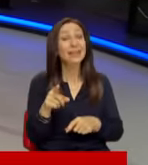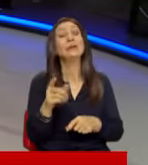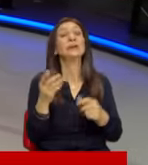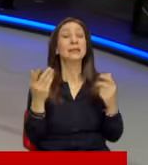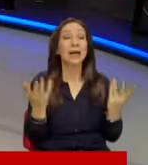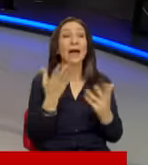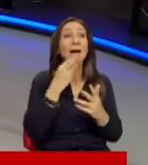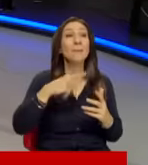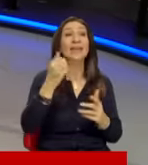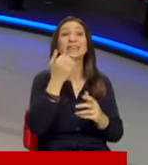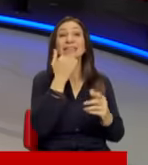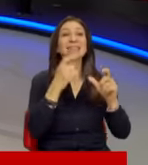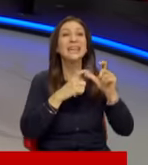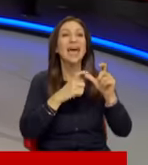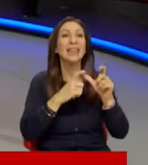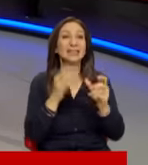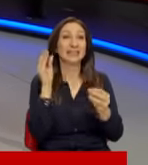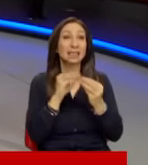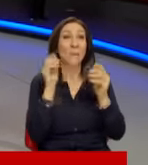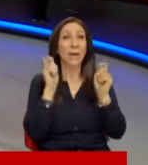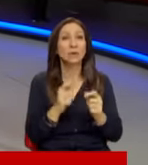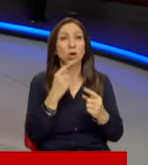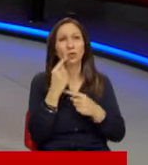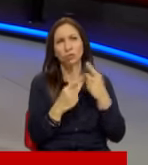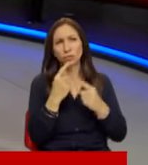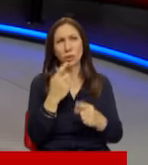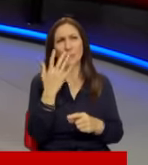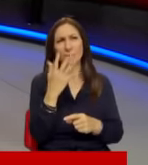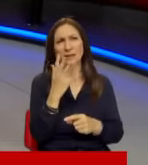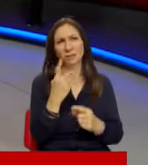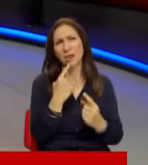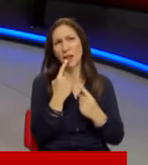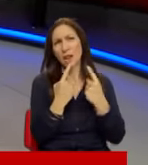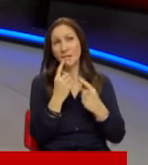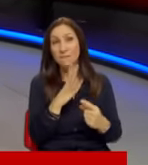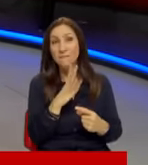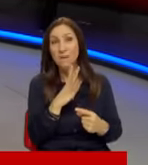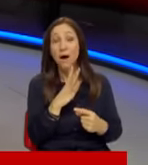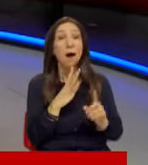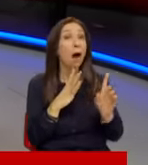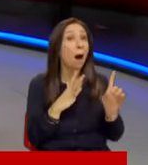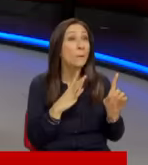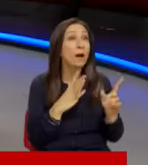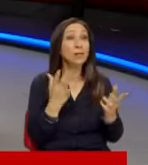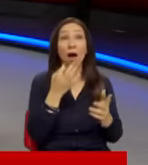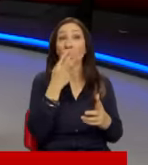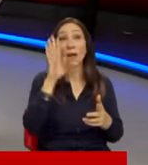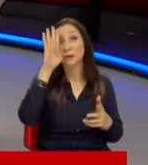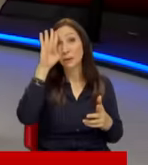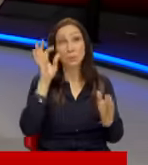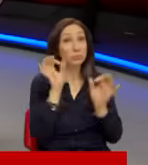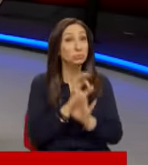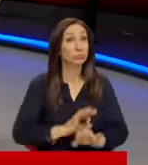dolayısıyla emeklere seyyanen zam yapacağı konuşulmuştu. 5000 liradan söz ediliyordu. Evet. Ama ne Ankara ne İstanbul